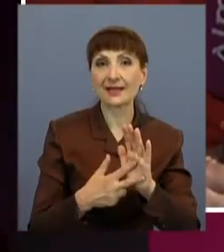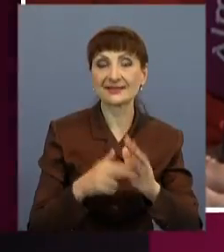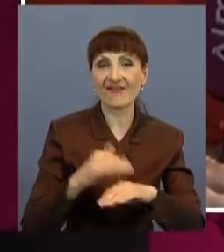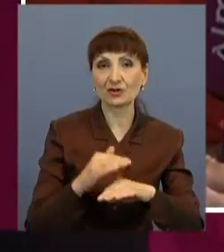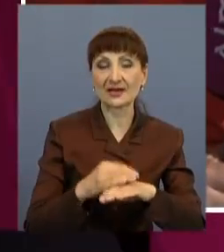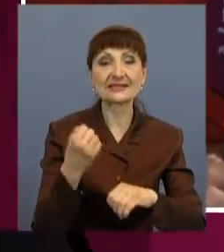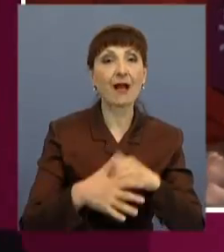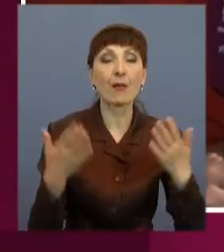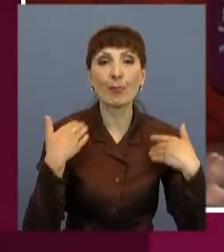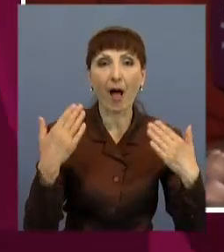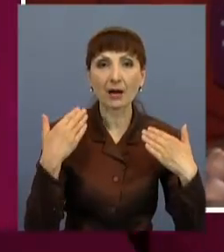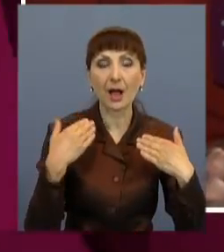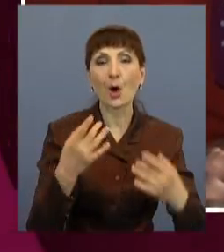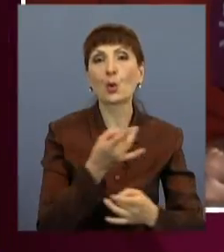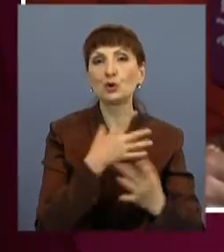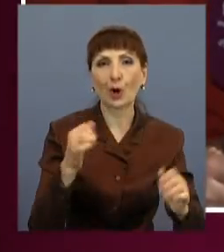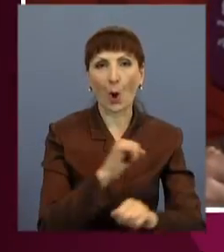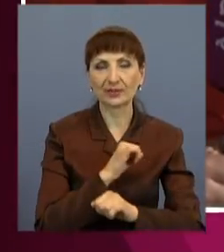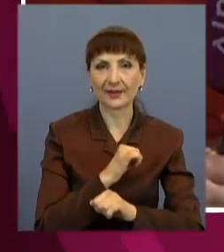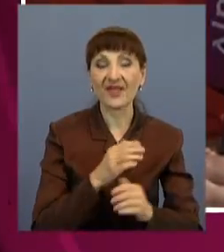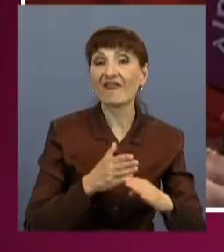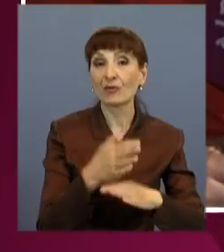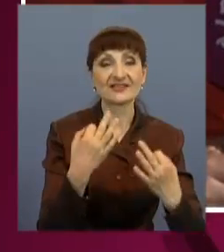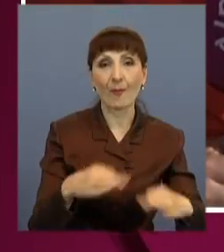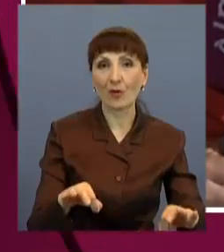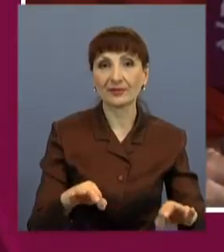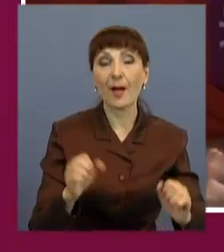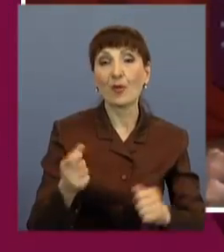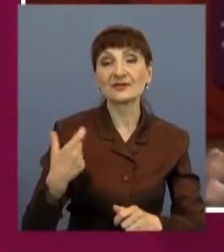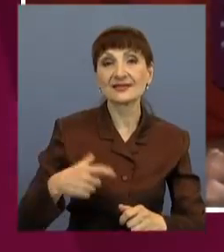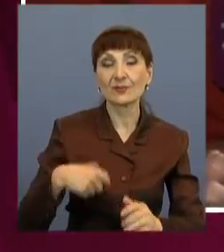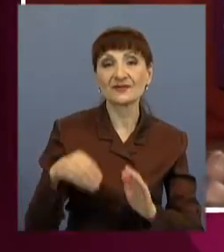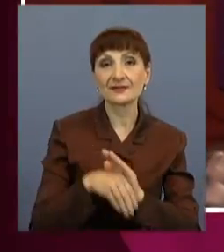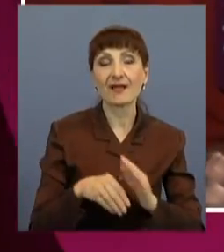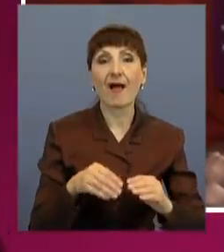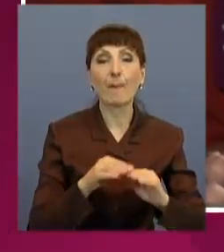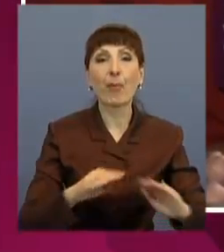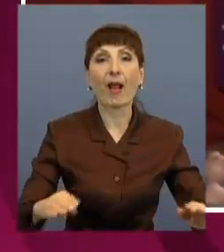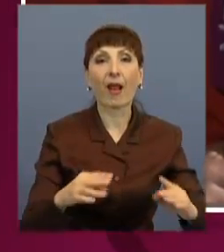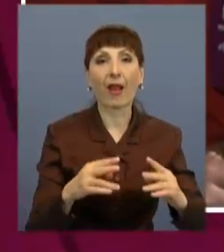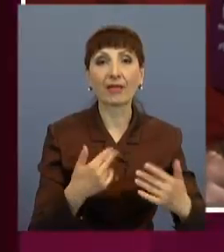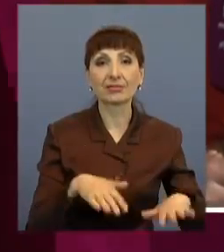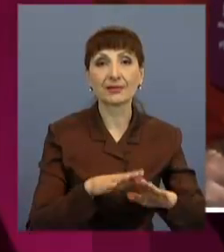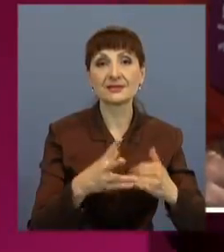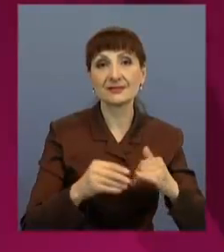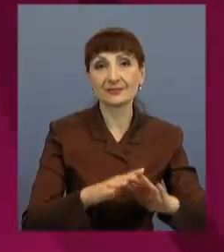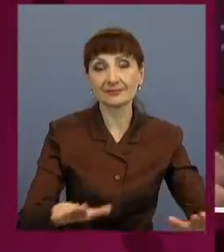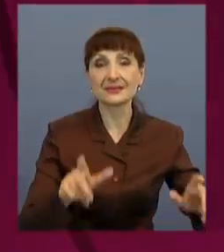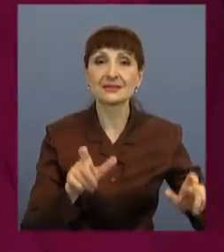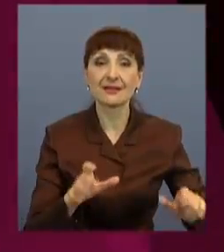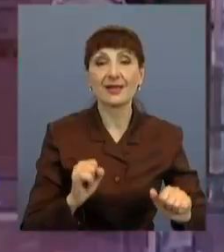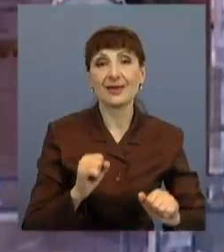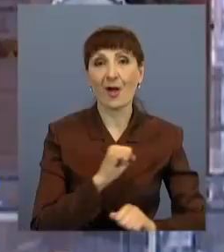часов в Центральном парке культуры и отдыха. Вход свободный, с собой можно захватить пледы для отдыха на лужайках и хорошее